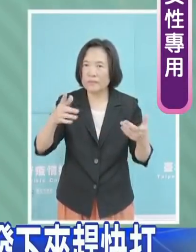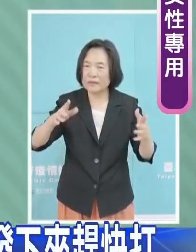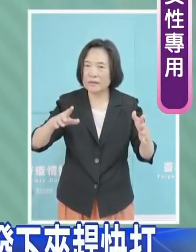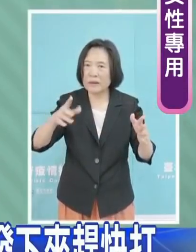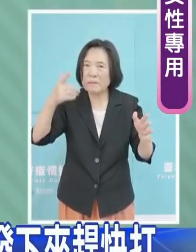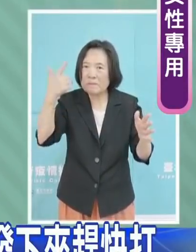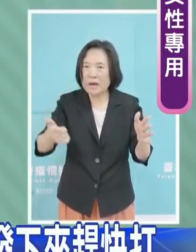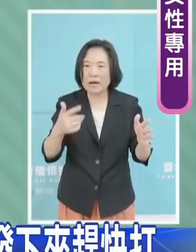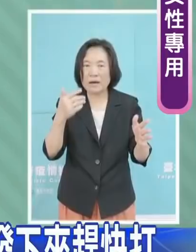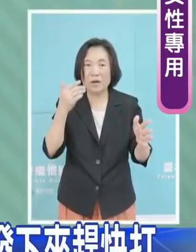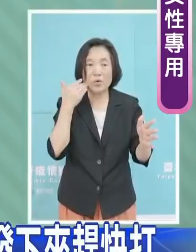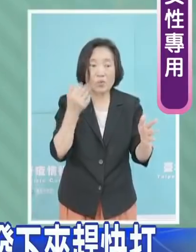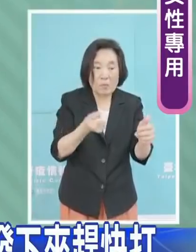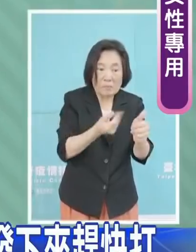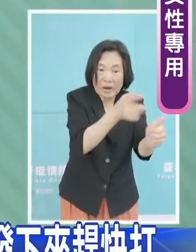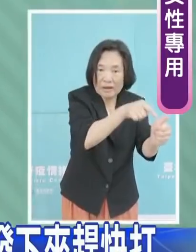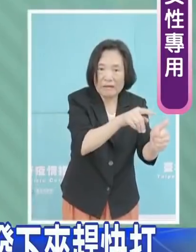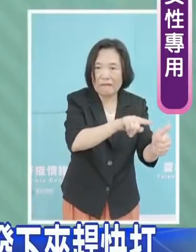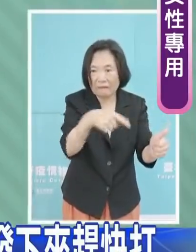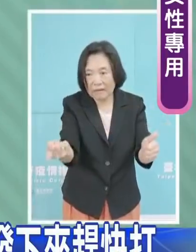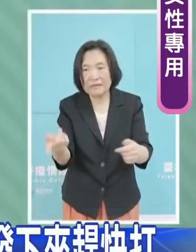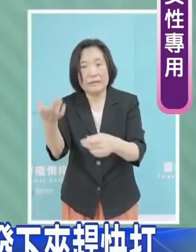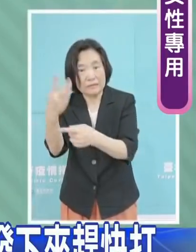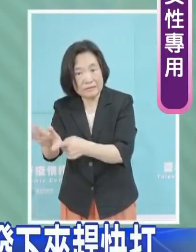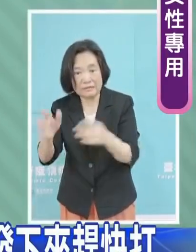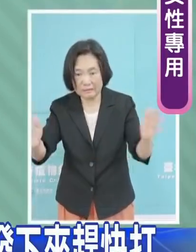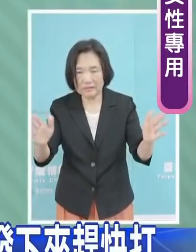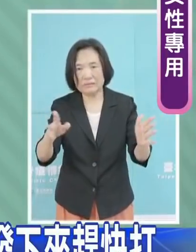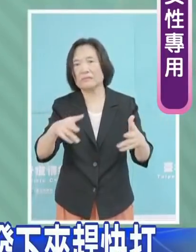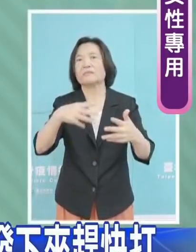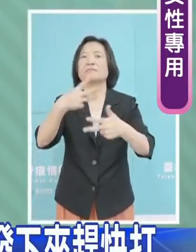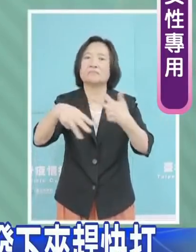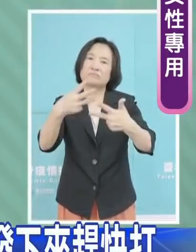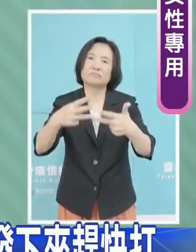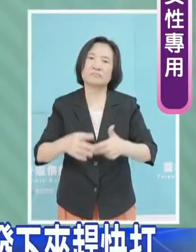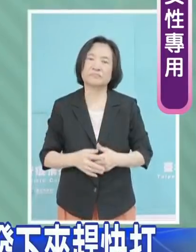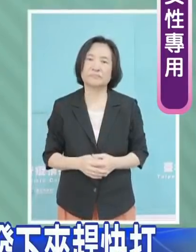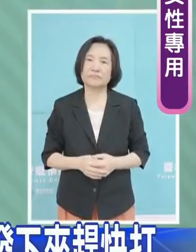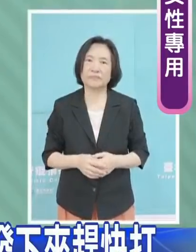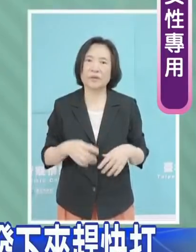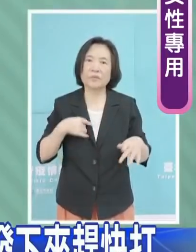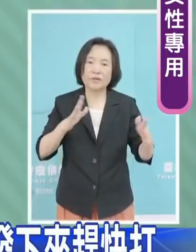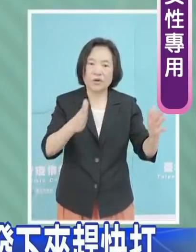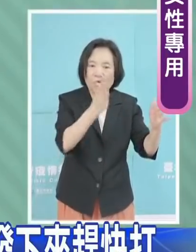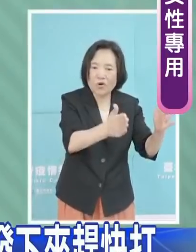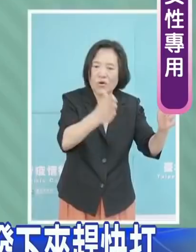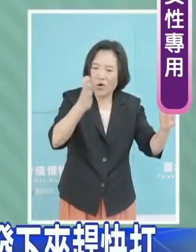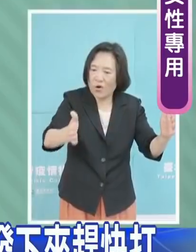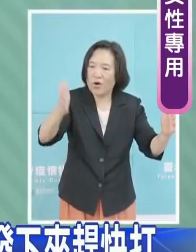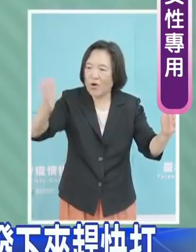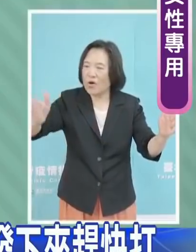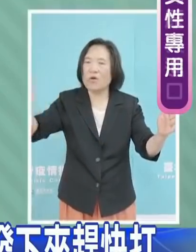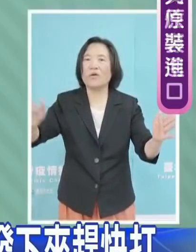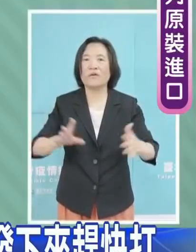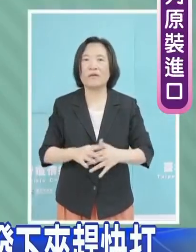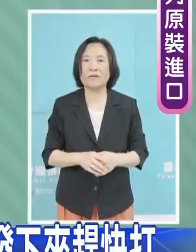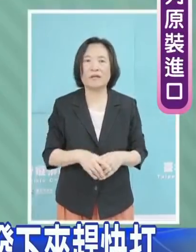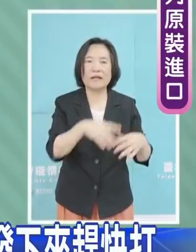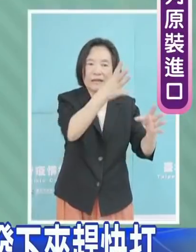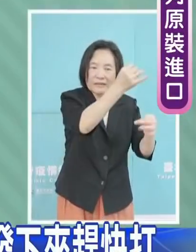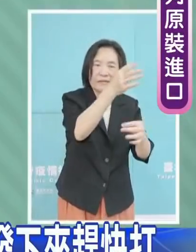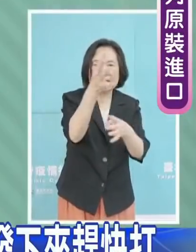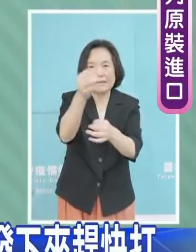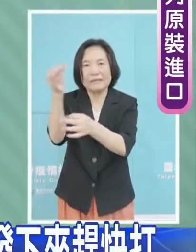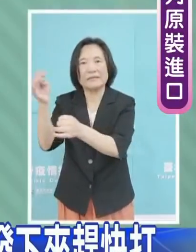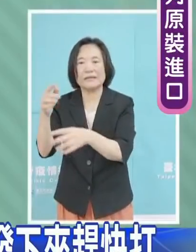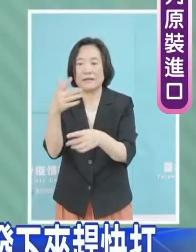死亡，有时候从感染到死亡大概要3个礼拜，所以也就是说这个 time lag 有时间差的问题啊，所以死亡